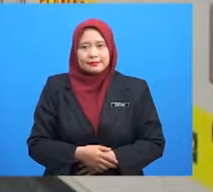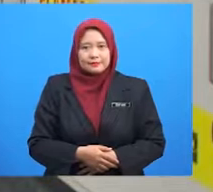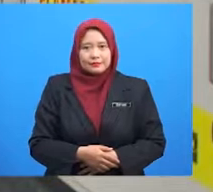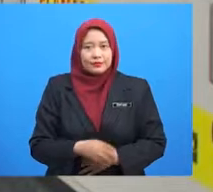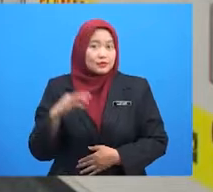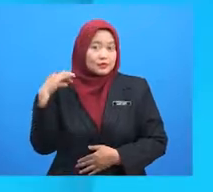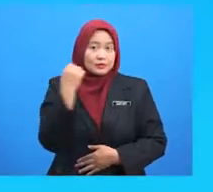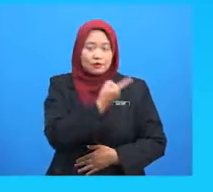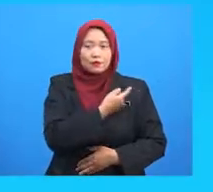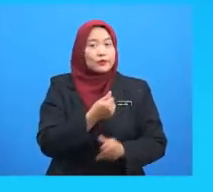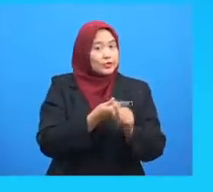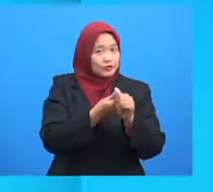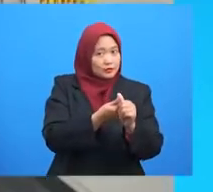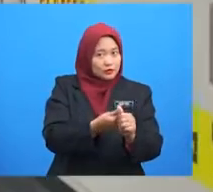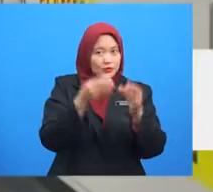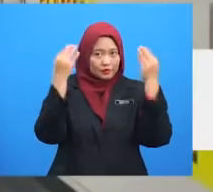cikgu menyanyi ya.